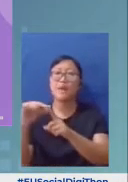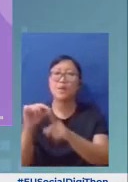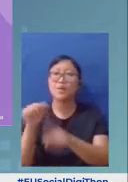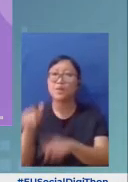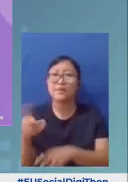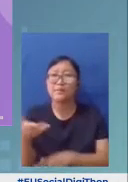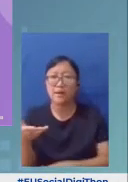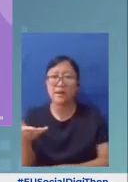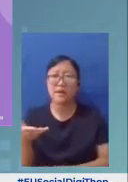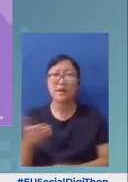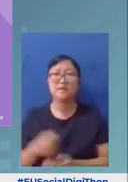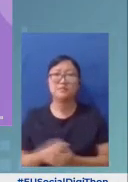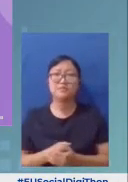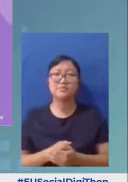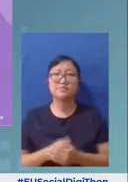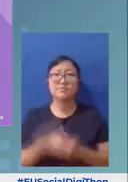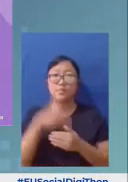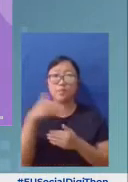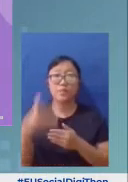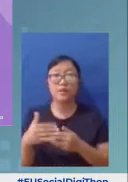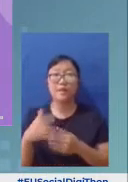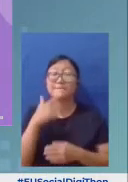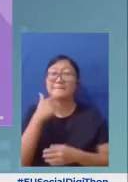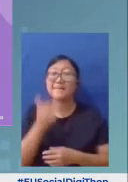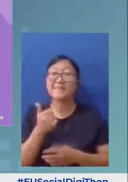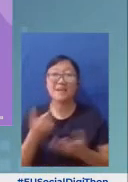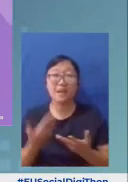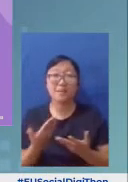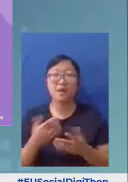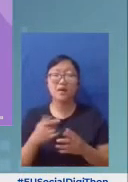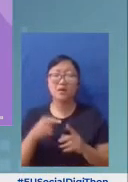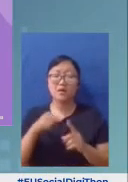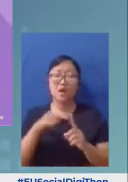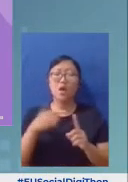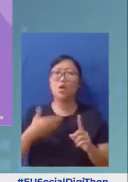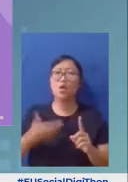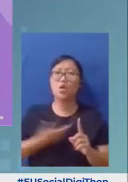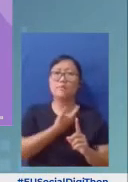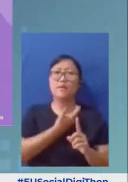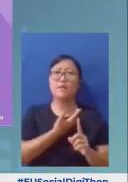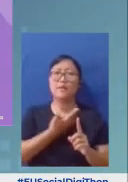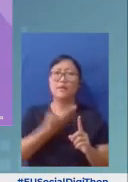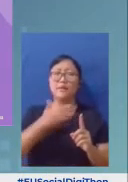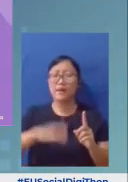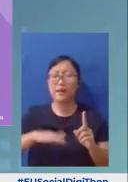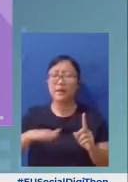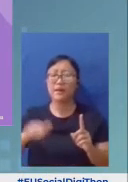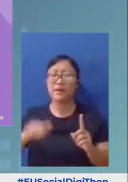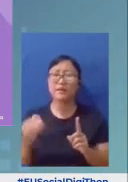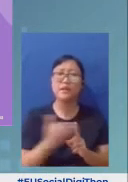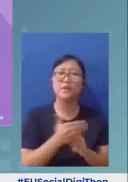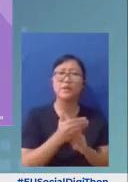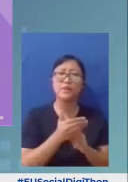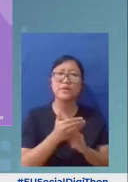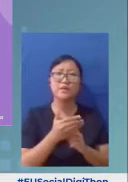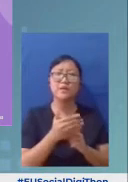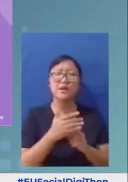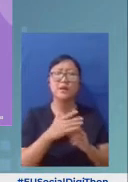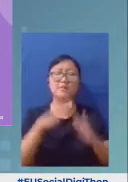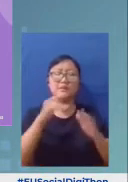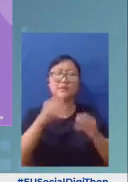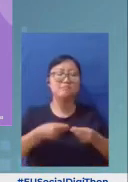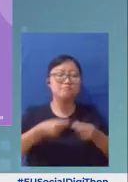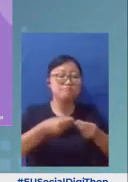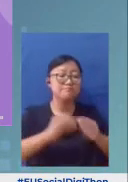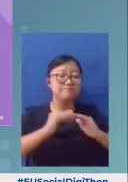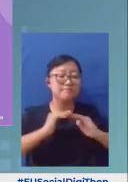sekali, lindungi. Lindungi korban, lindungi anak ya, beri ketenangan. Dan tawarkan untuk